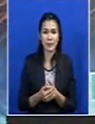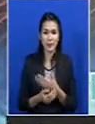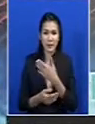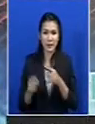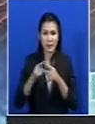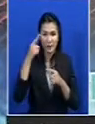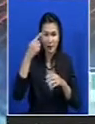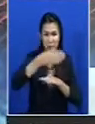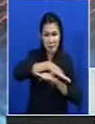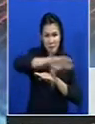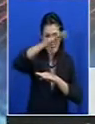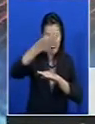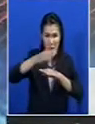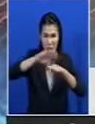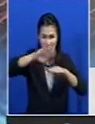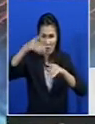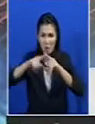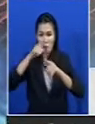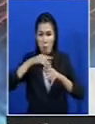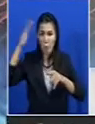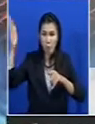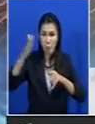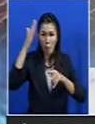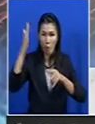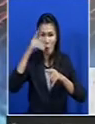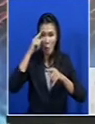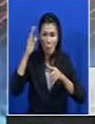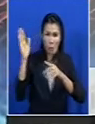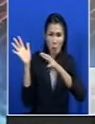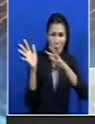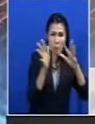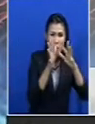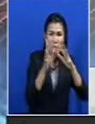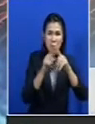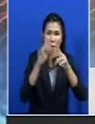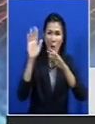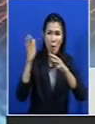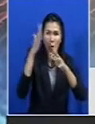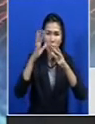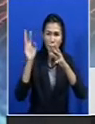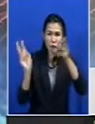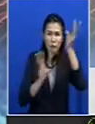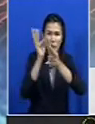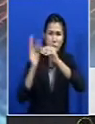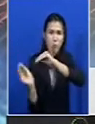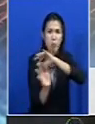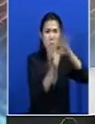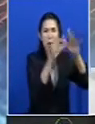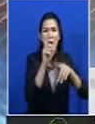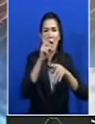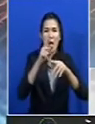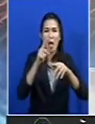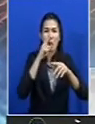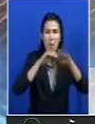เป็นพื้นที่เขาสลับซับซ้อนเวลาลมมันพัดไปนี่ลักษณะของลมมันไม่สามารถที่จะพาเอาฝุ่นละอองหลุดออกไปจากตรงนั้น